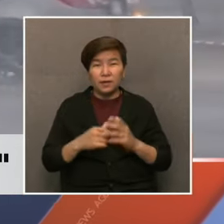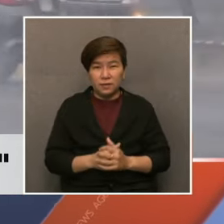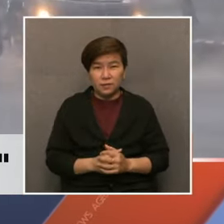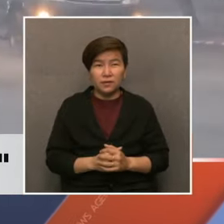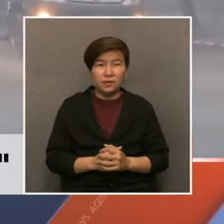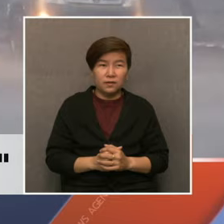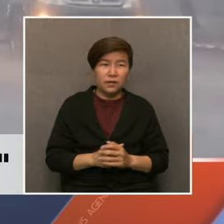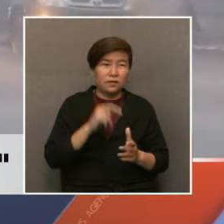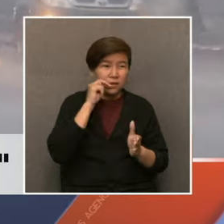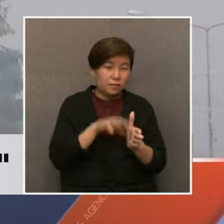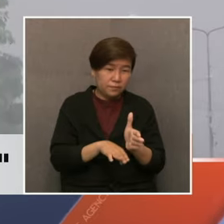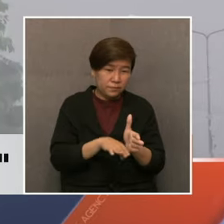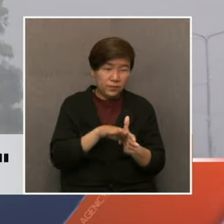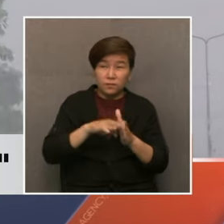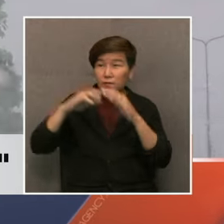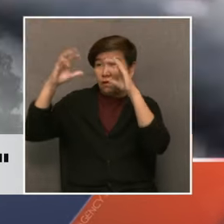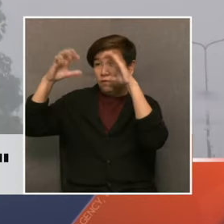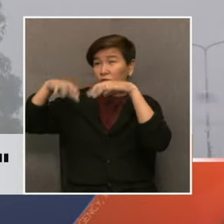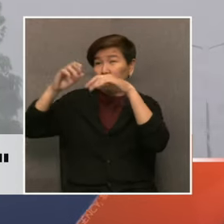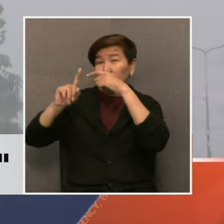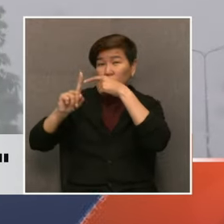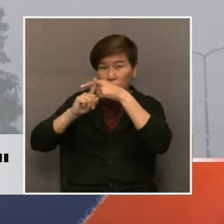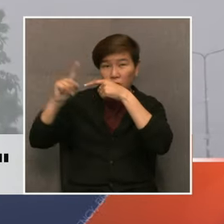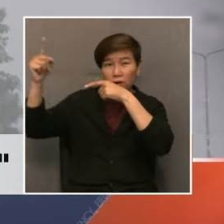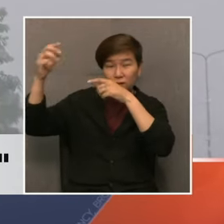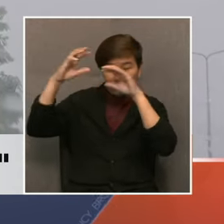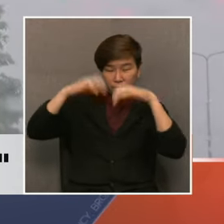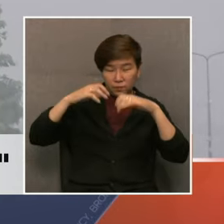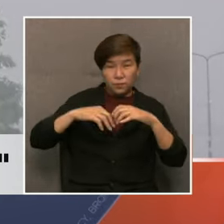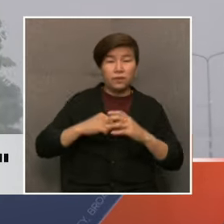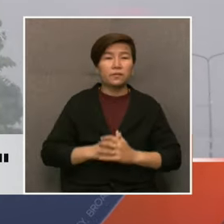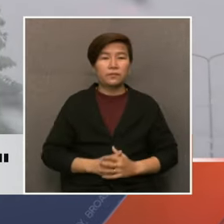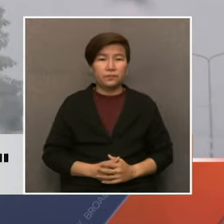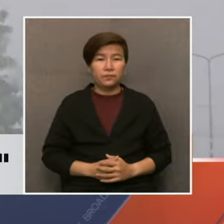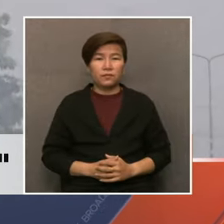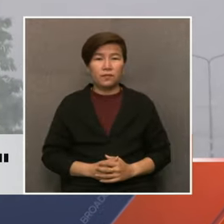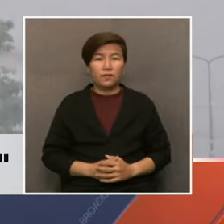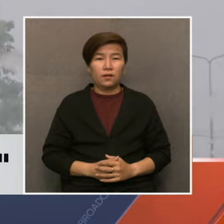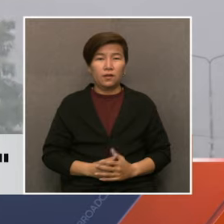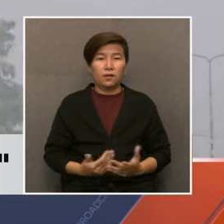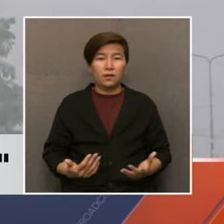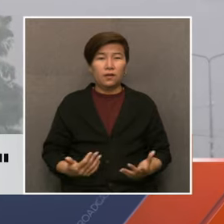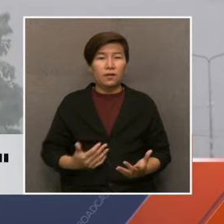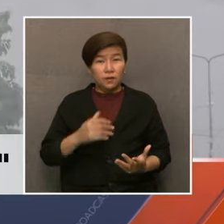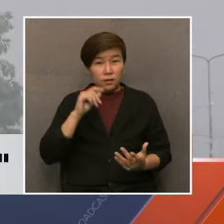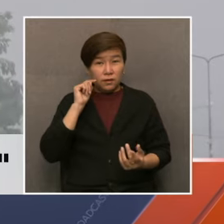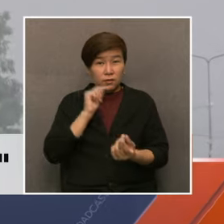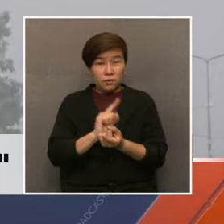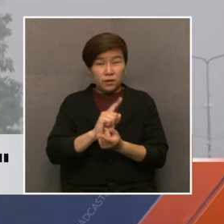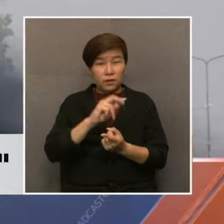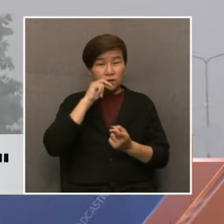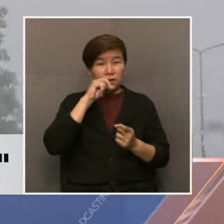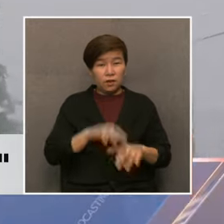นตกนะครับในช่วงตามที่เราได้ประกาศเนี่ยนะครับก็จะอาจจะมีเรื่องของฝนตกน้ำท่วม